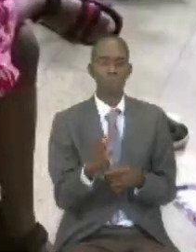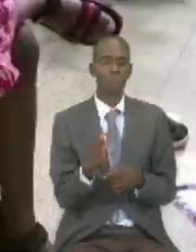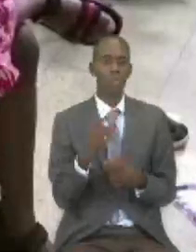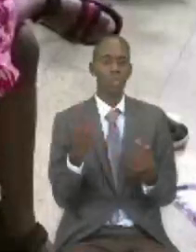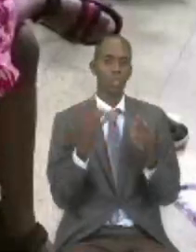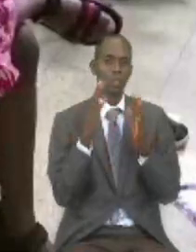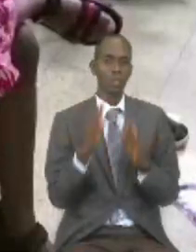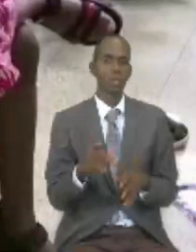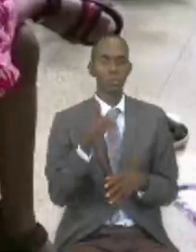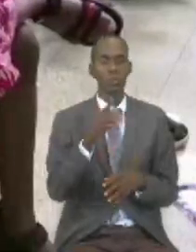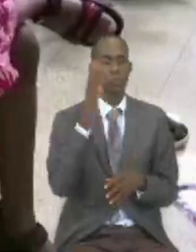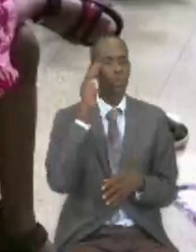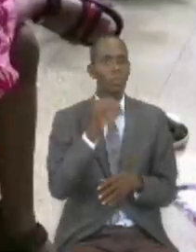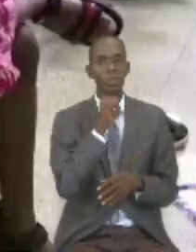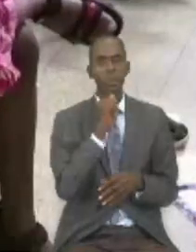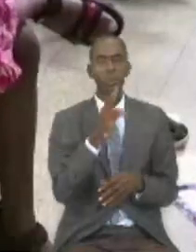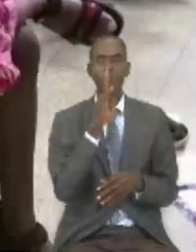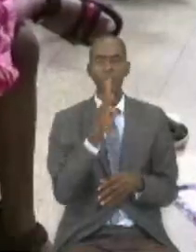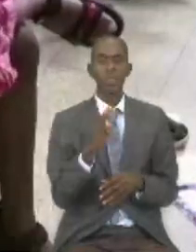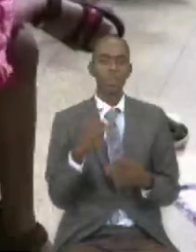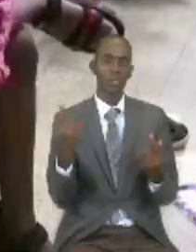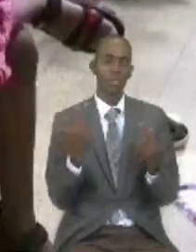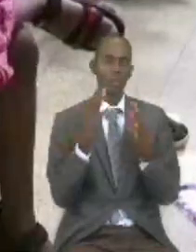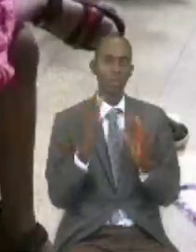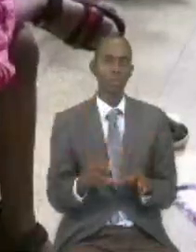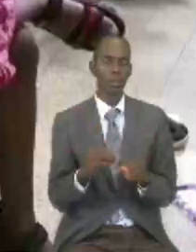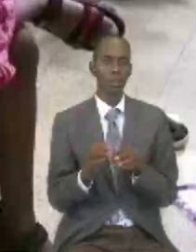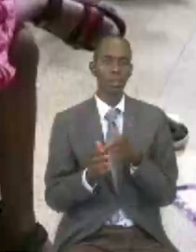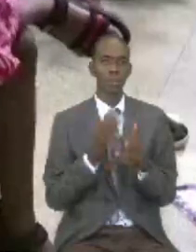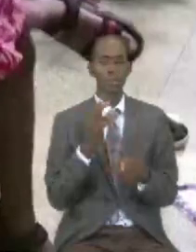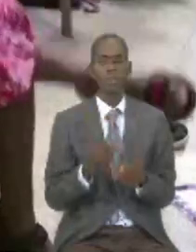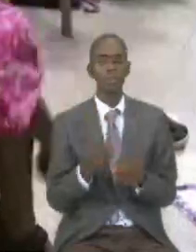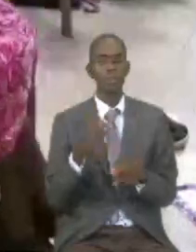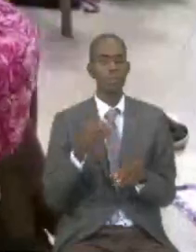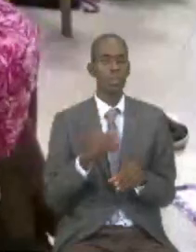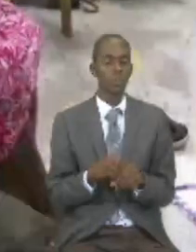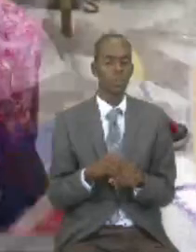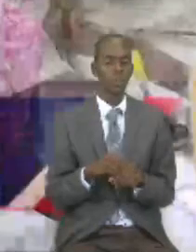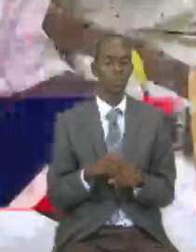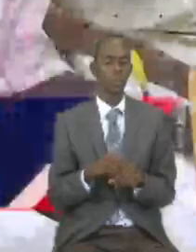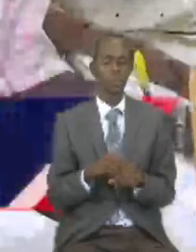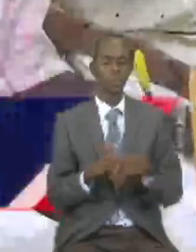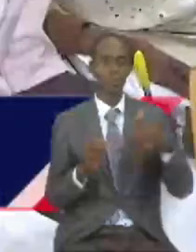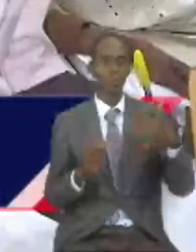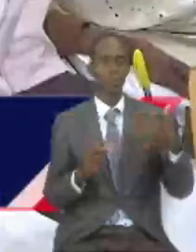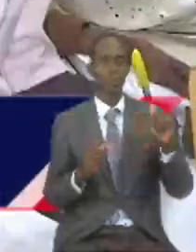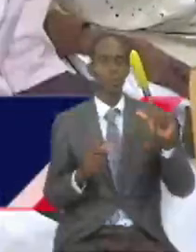À moins peut-être que vous ne soyez réprouvés. Vous ne serez pas réprouvés.